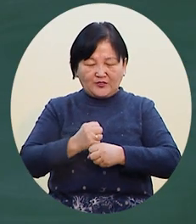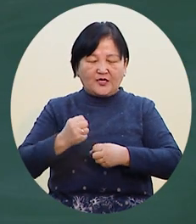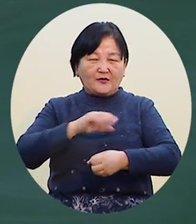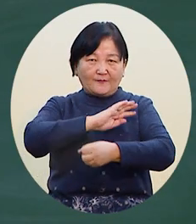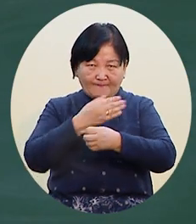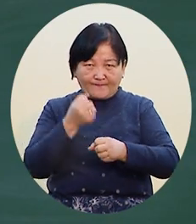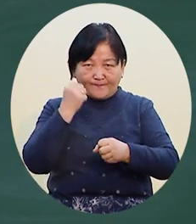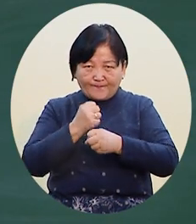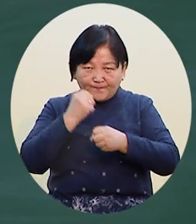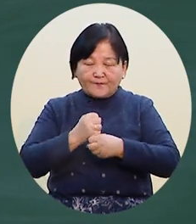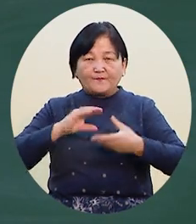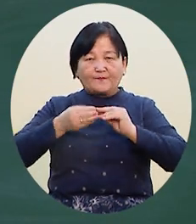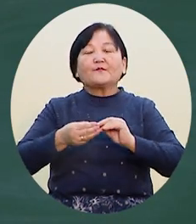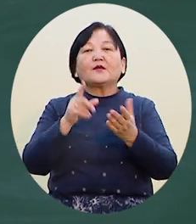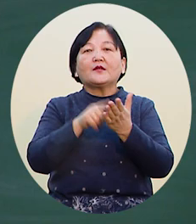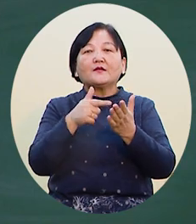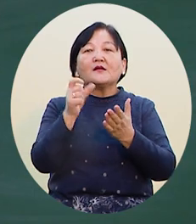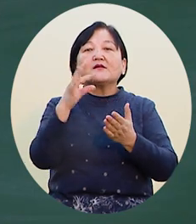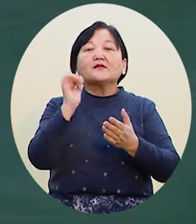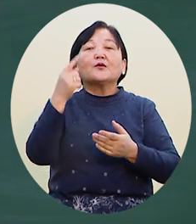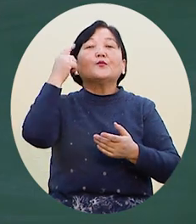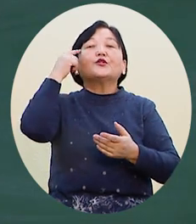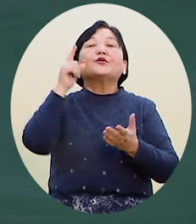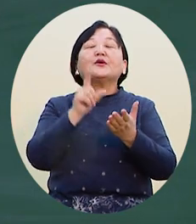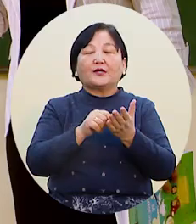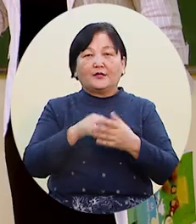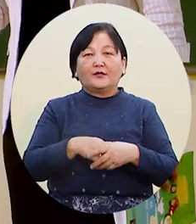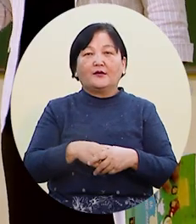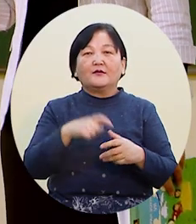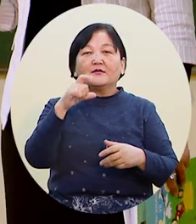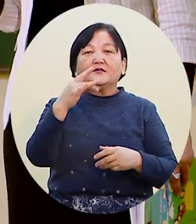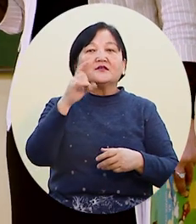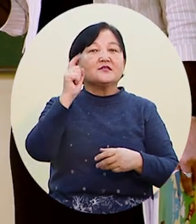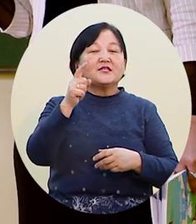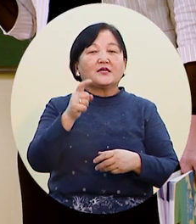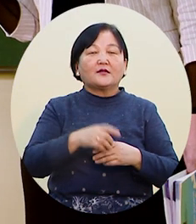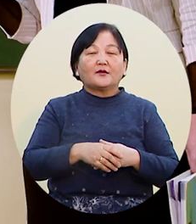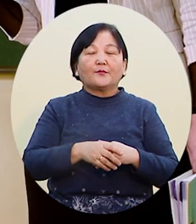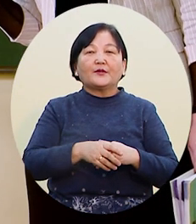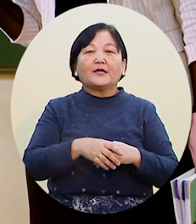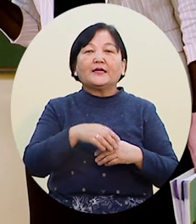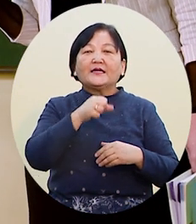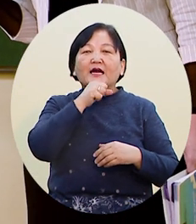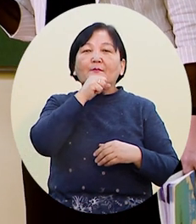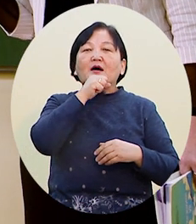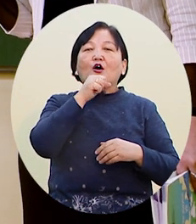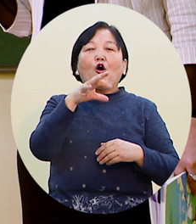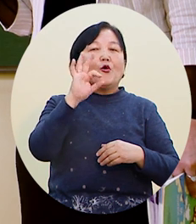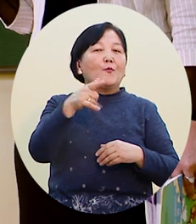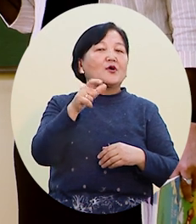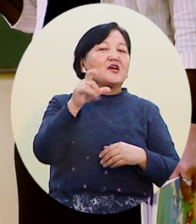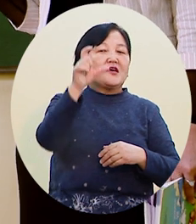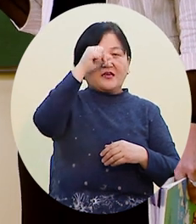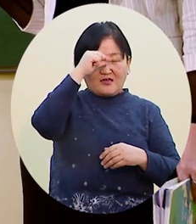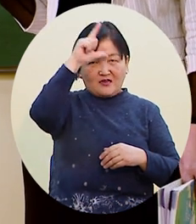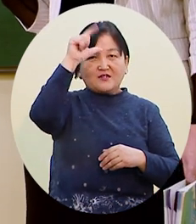байна. За ингээд сэрхийг дундаас нь аваад явчих. Ямаа омог эрдэн биш, яргуур зам чимэг биш.